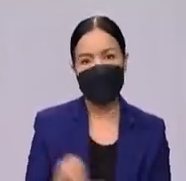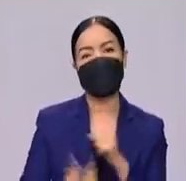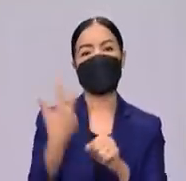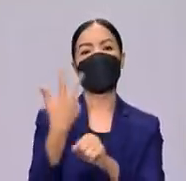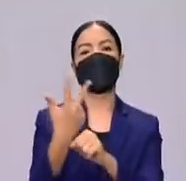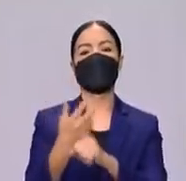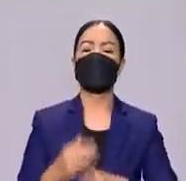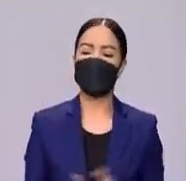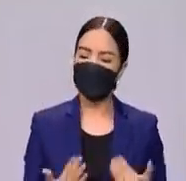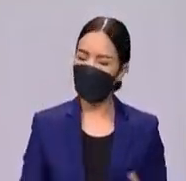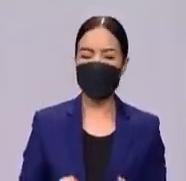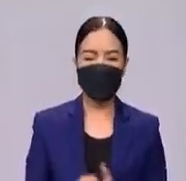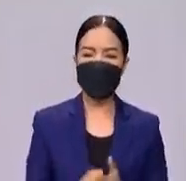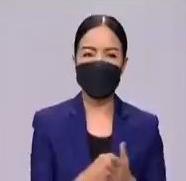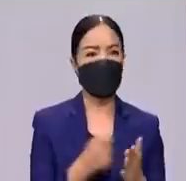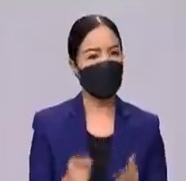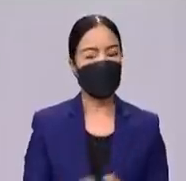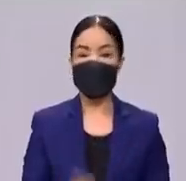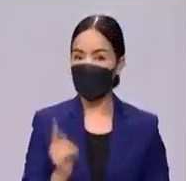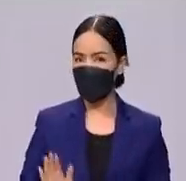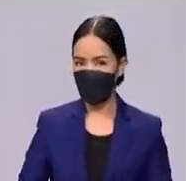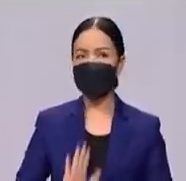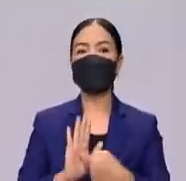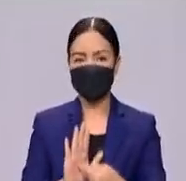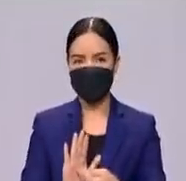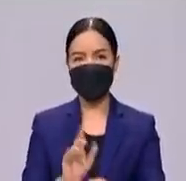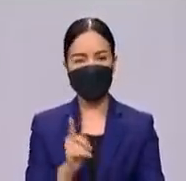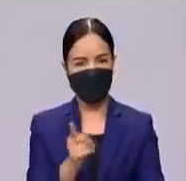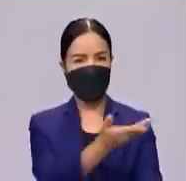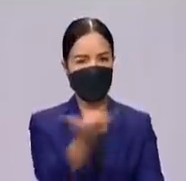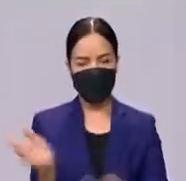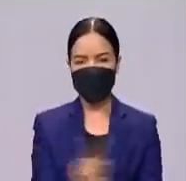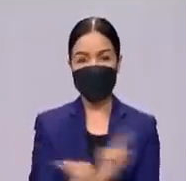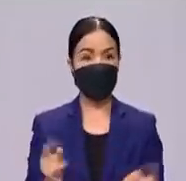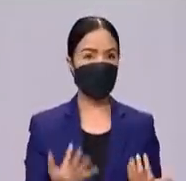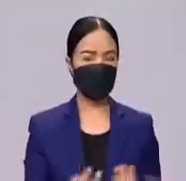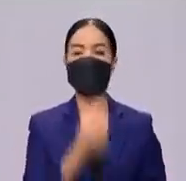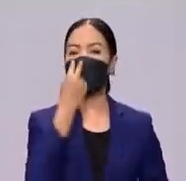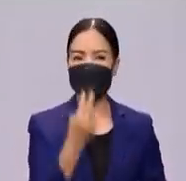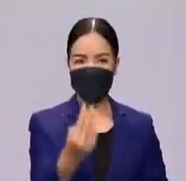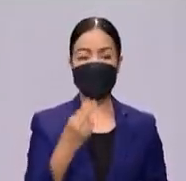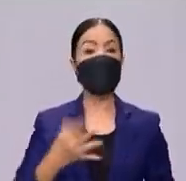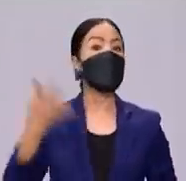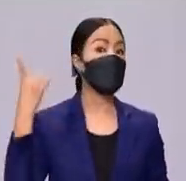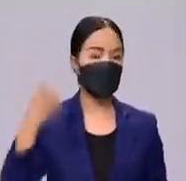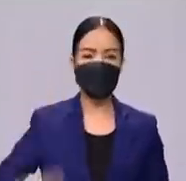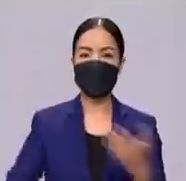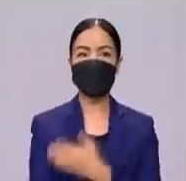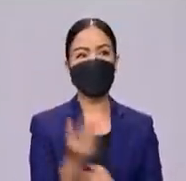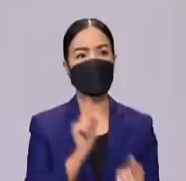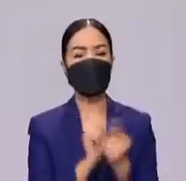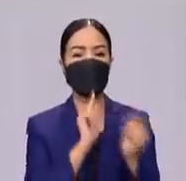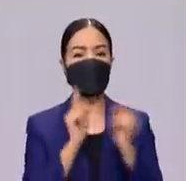ค่ะและนี่กำลังก็จะกลายเป็นคดีตัวอย่างที่คำตอบที่สังคมกำลังรอคอยนะคะว่าเมื่อวานนี้เราได้มีโอกาสคุยกับคุณดำ